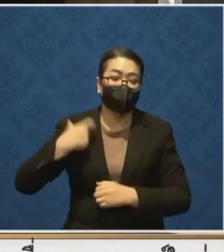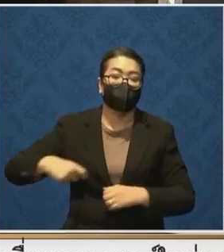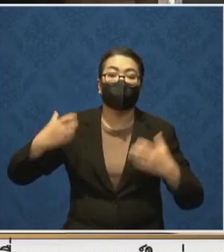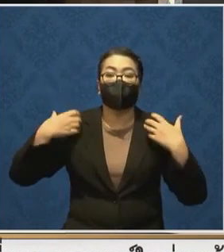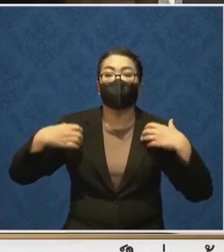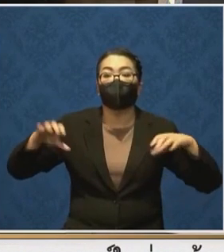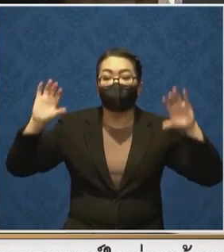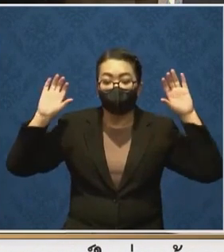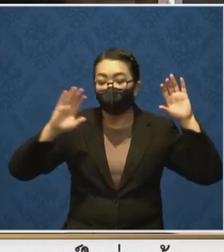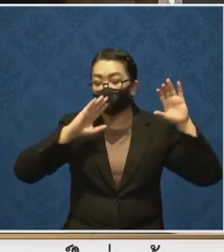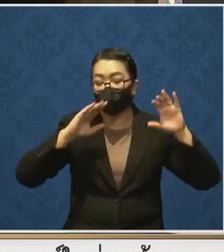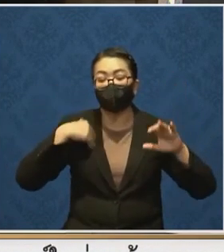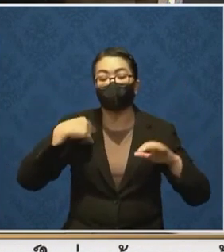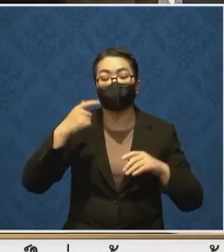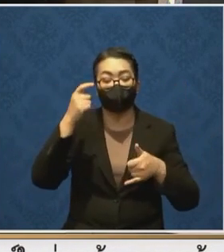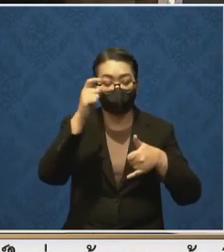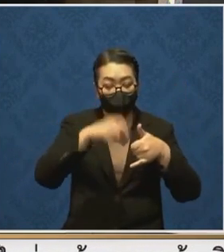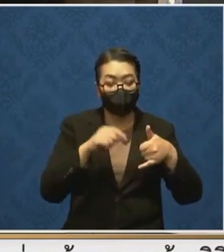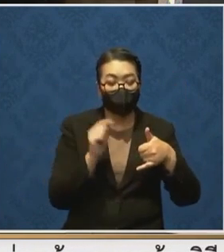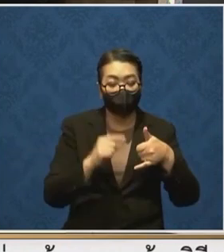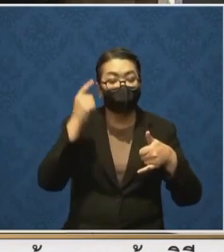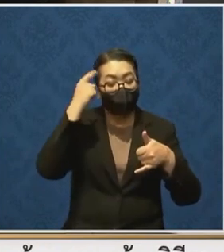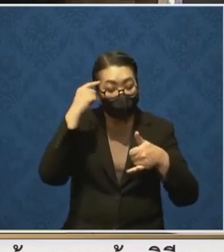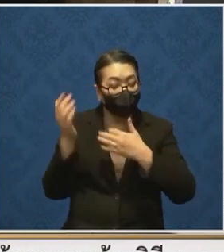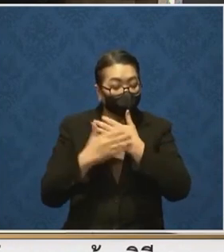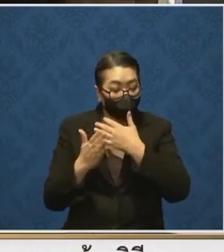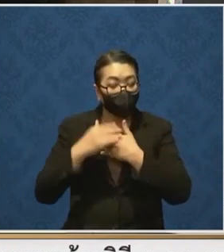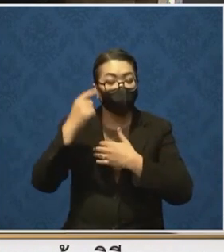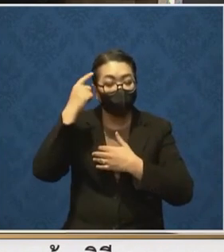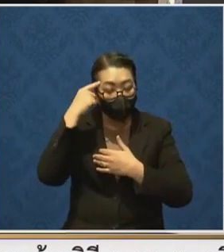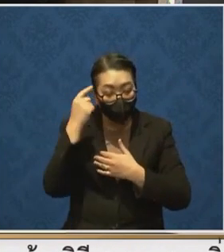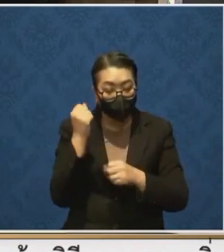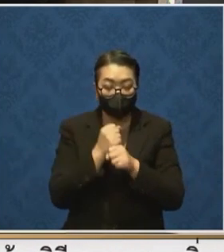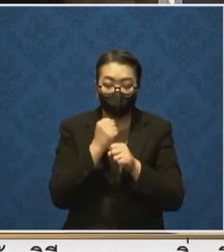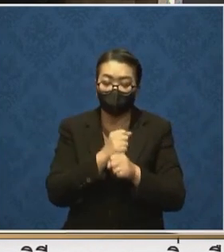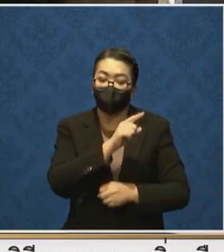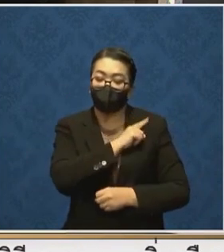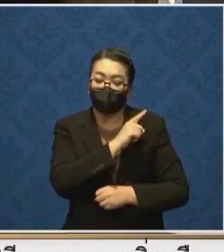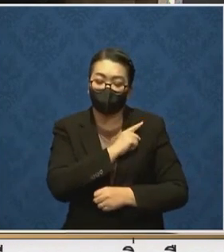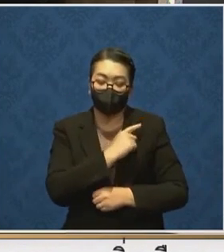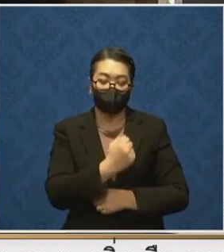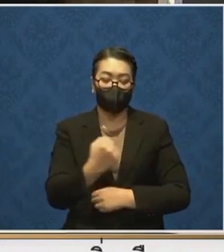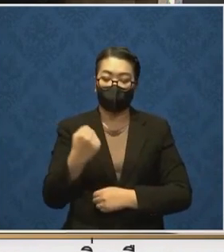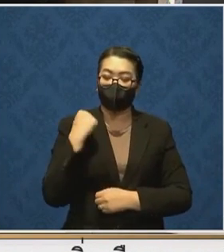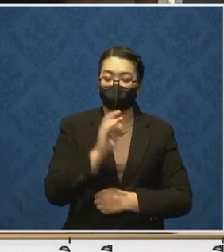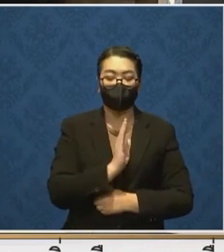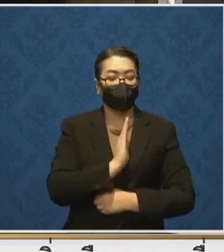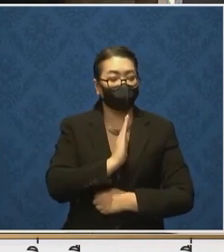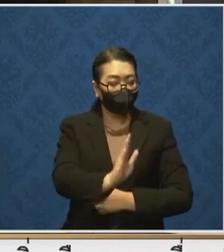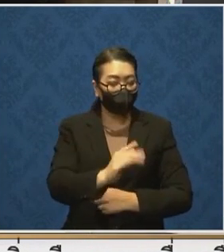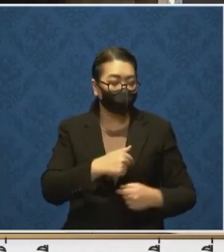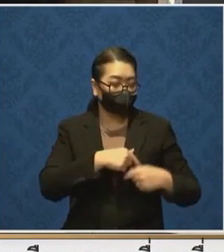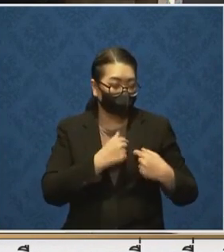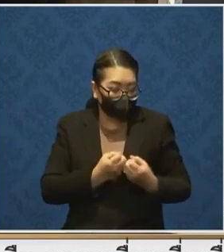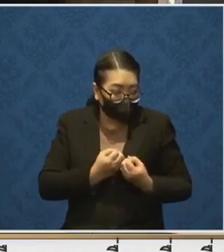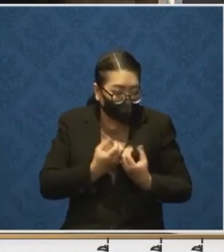วามสธ Porsche ลาใหเร็จขโป